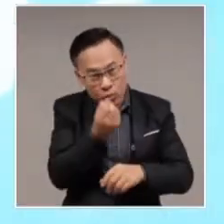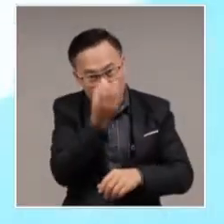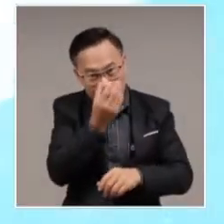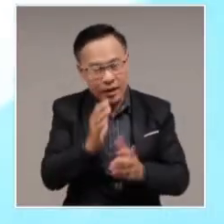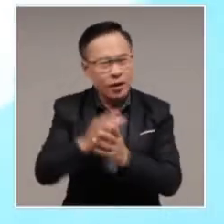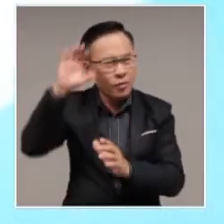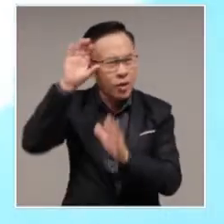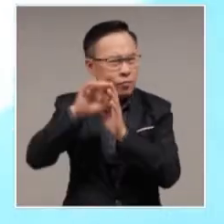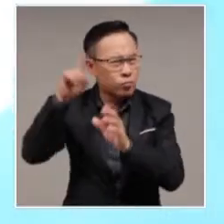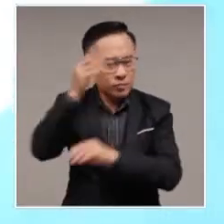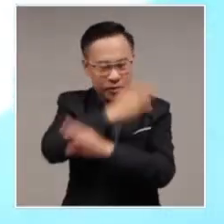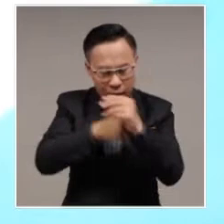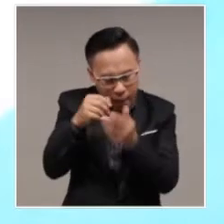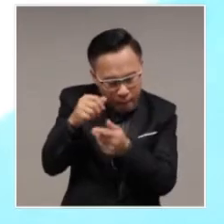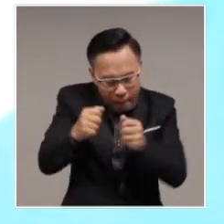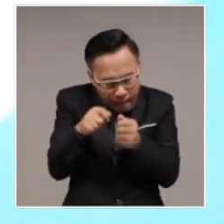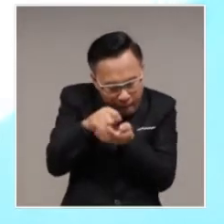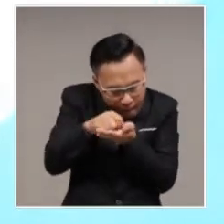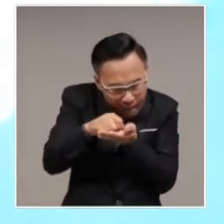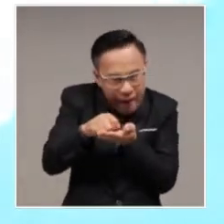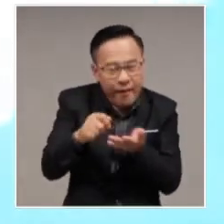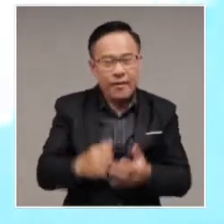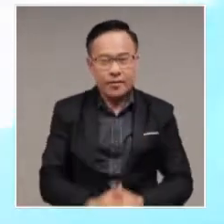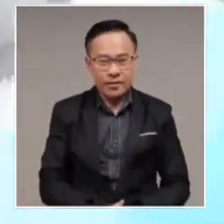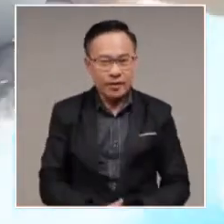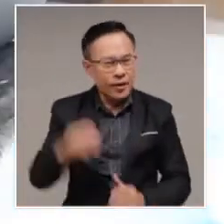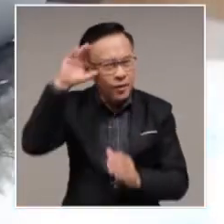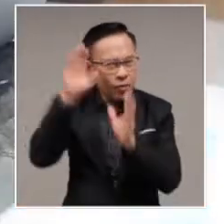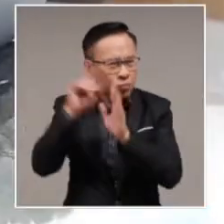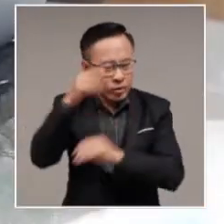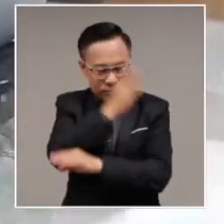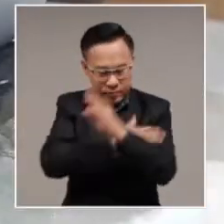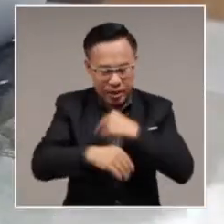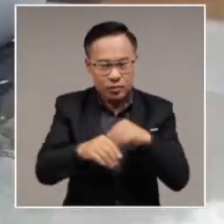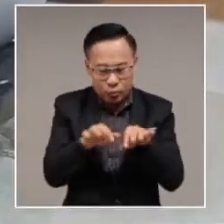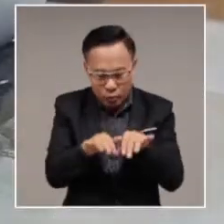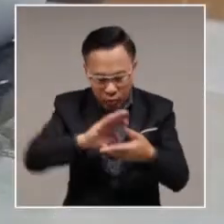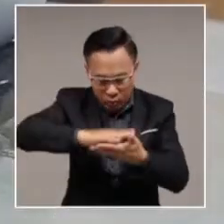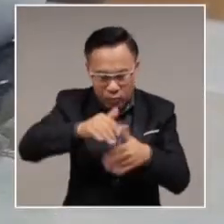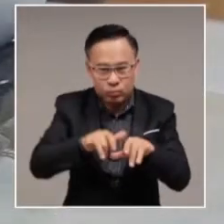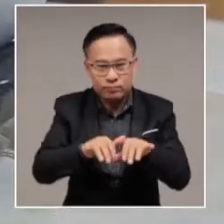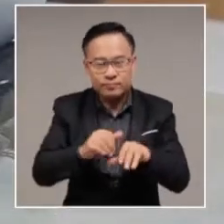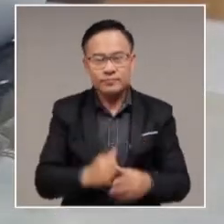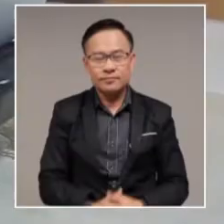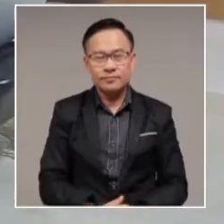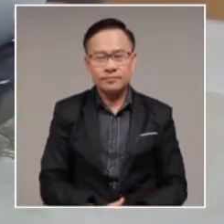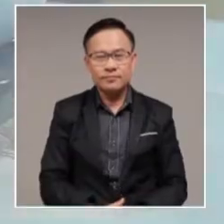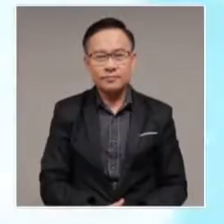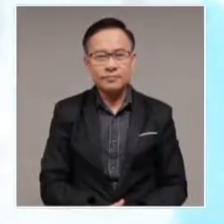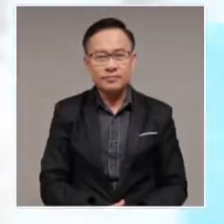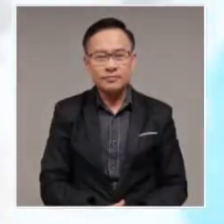าพพี่นุ้ยเขียนหนังสือด้วยแขนที่ขาดด้วนภาพพี่นุ้ยนั่งทำงานโดยใช้โน้ตบุ๊ก